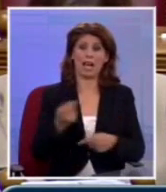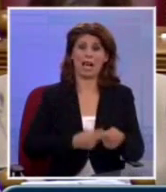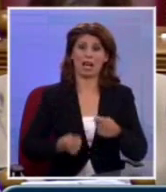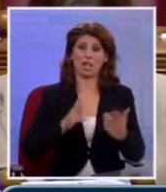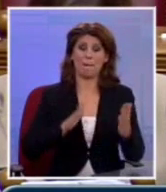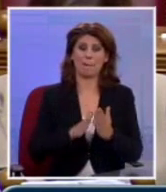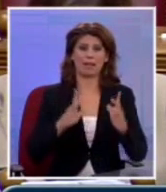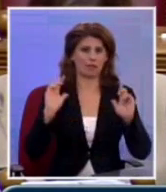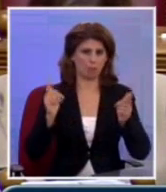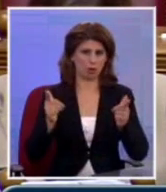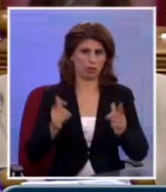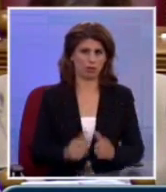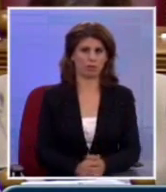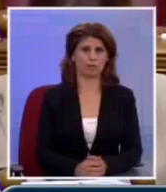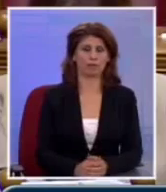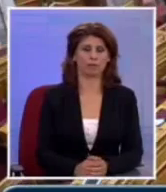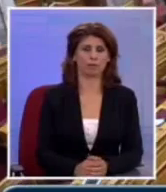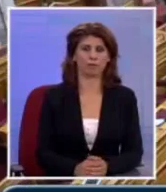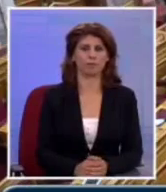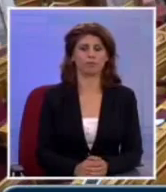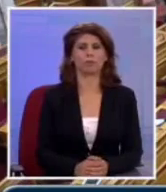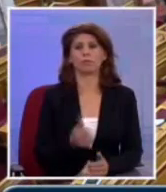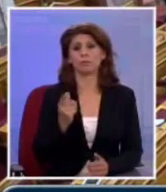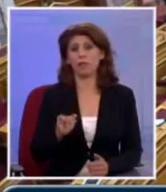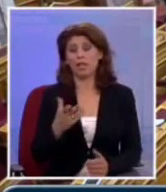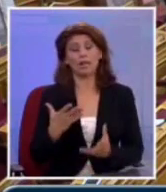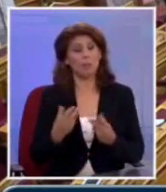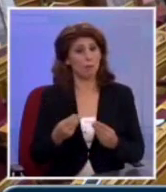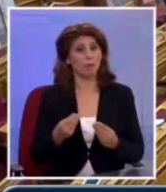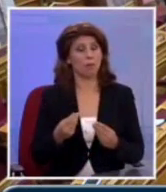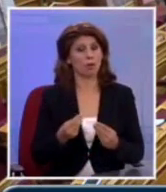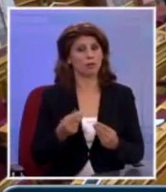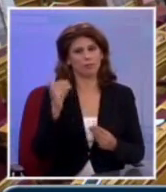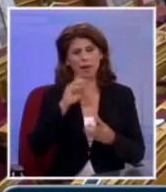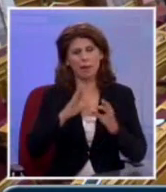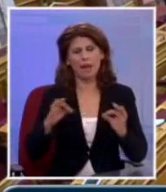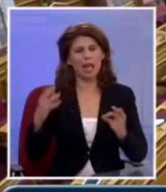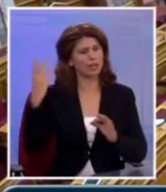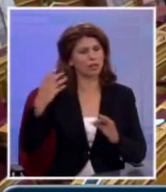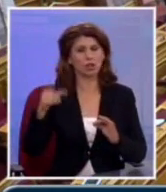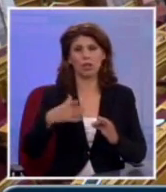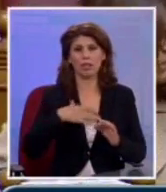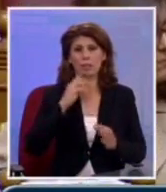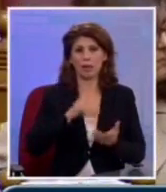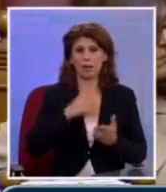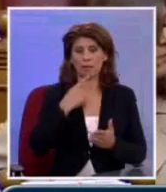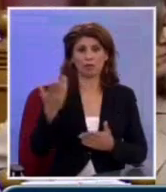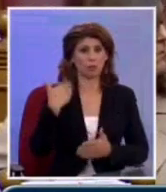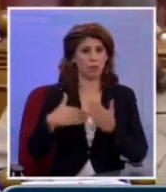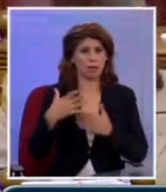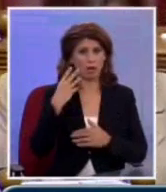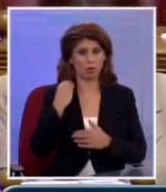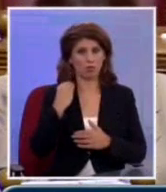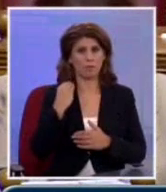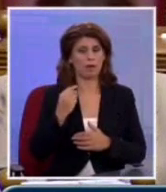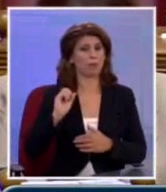απέναντι στη δημοκρατία. Και είναι εξόχως παραπλανητικό να θέλετε να επαναλάβετε αυτό που στο παρελθόν ακούσαμε από